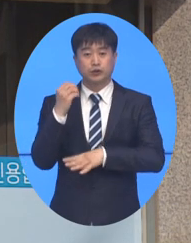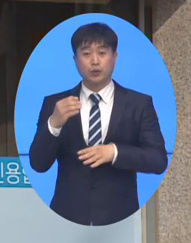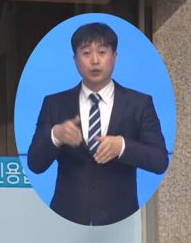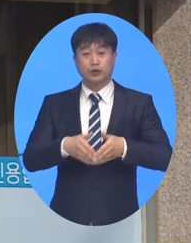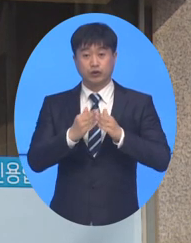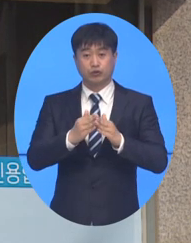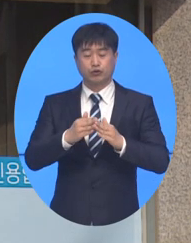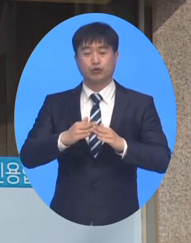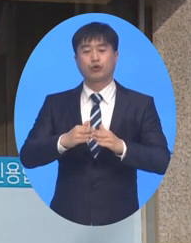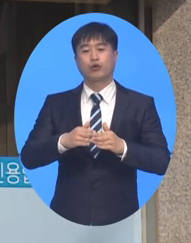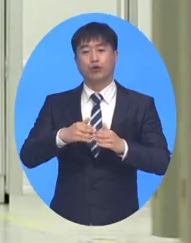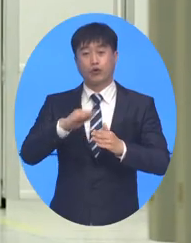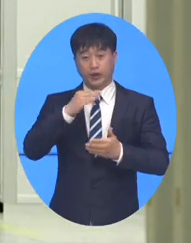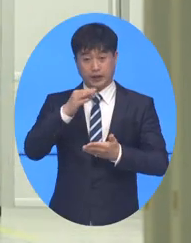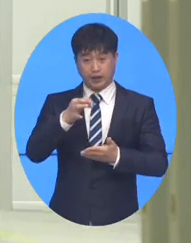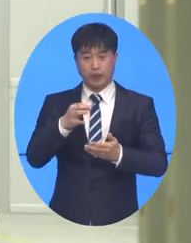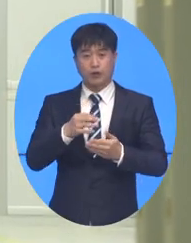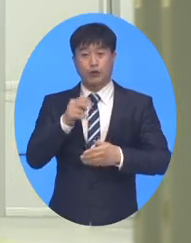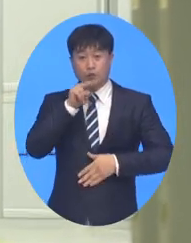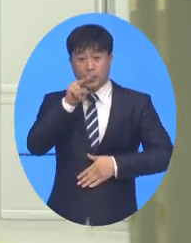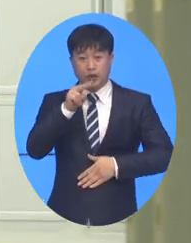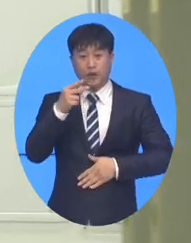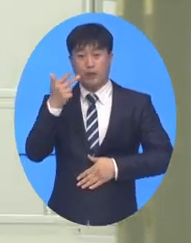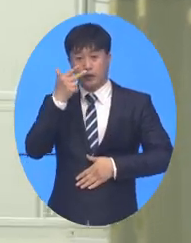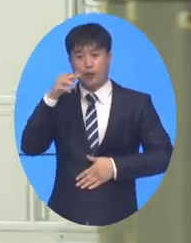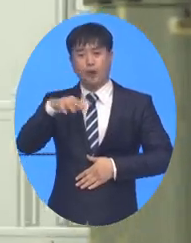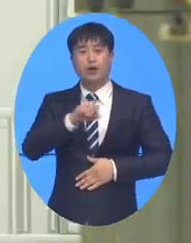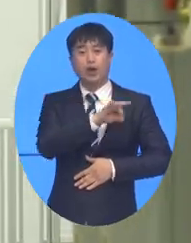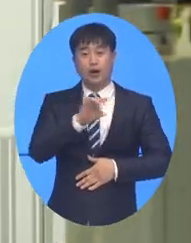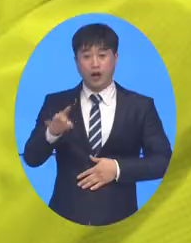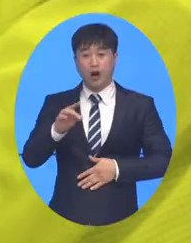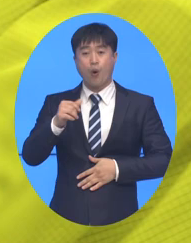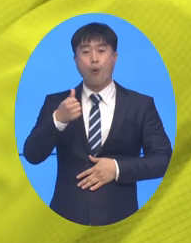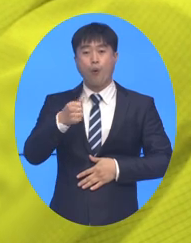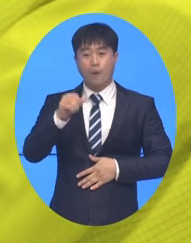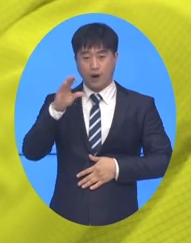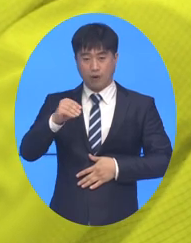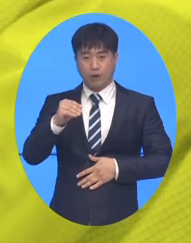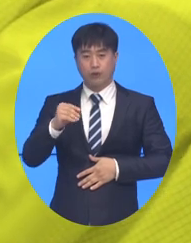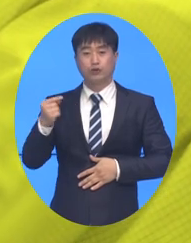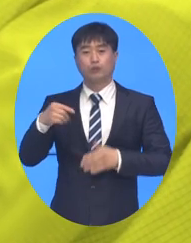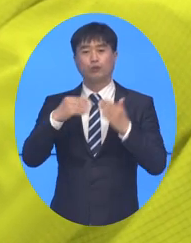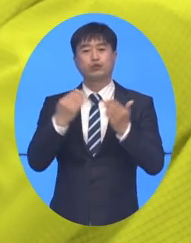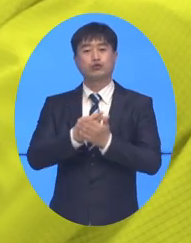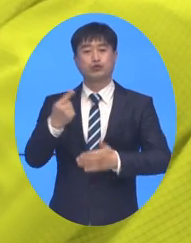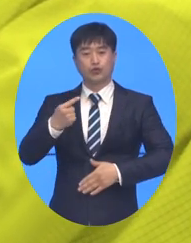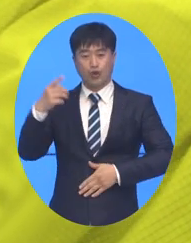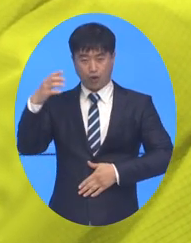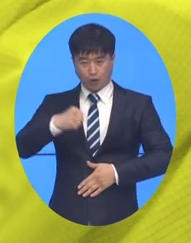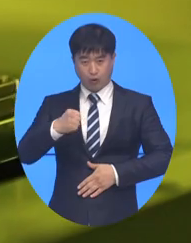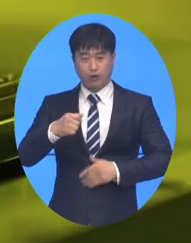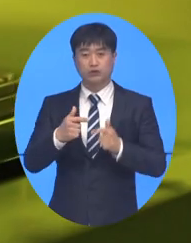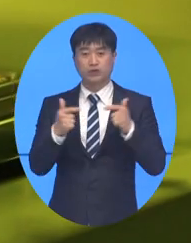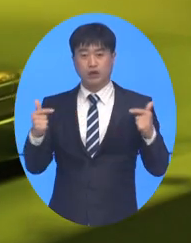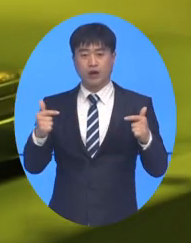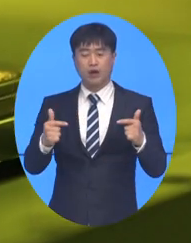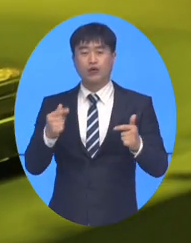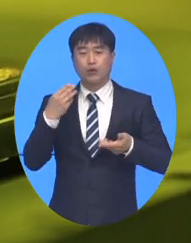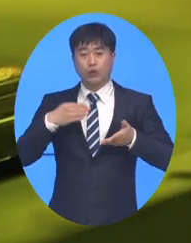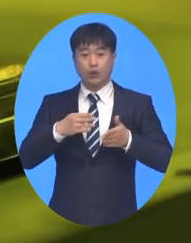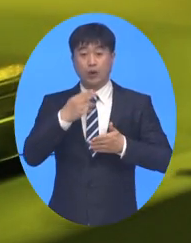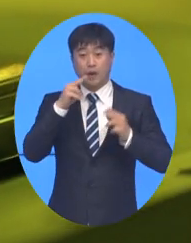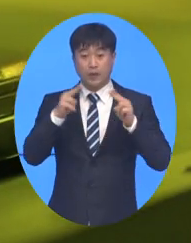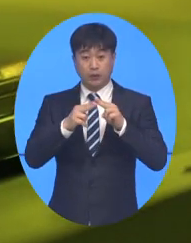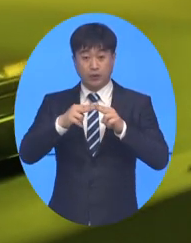설치 지원 예산입니다 용인 평택에 각 500억원씩 1000억원 증액대 경기도가 반도체